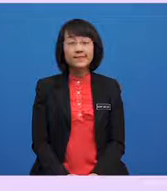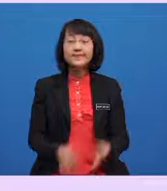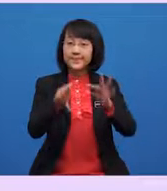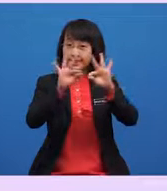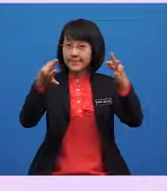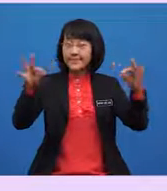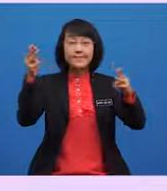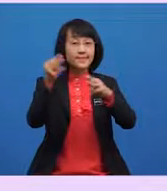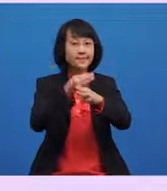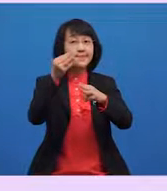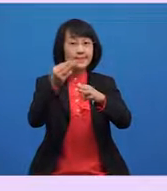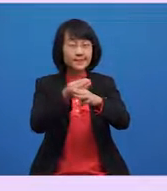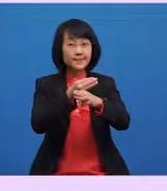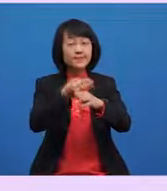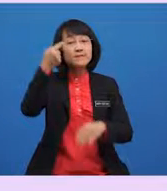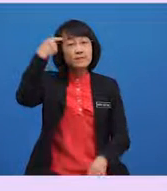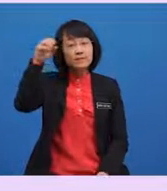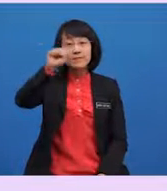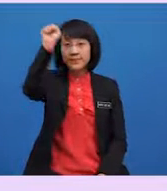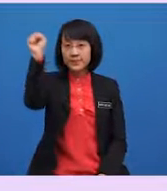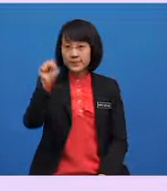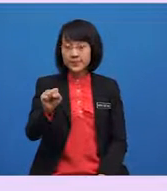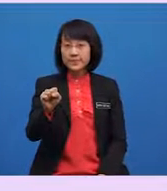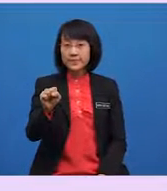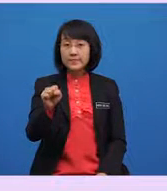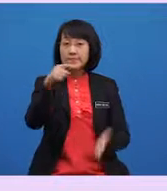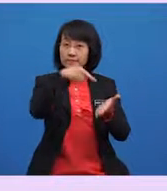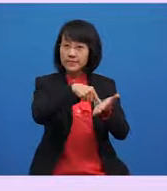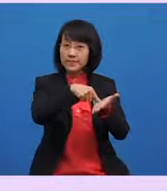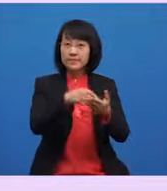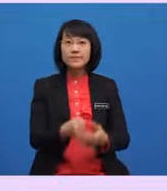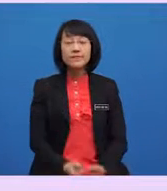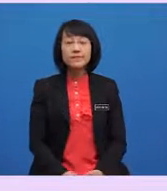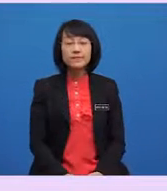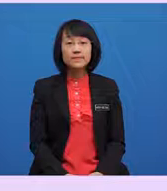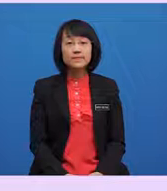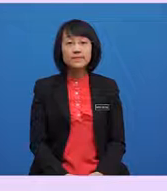Ayat matematik untuk soalan di atas ialah